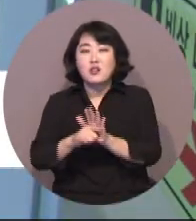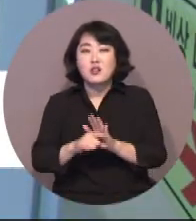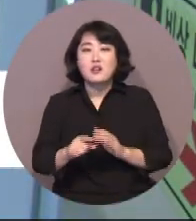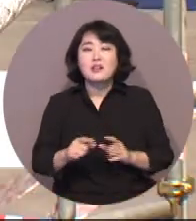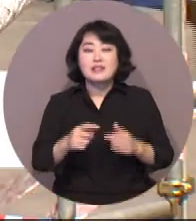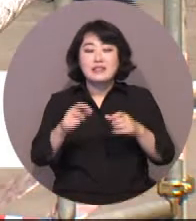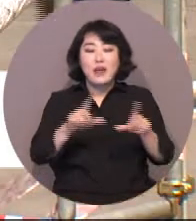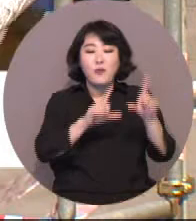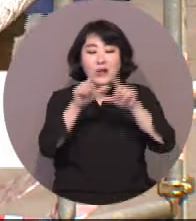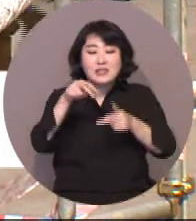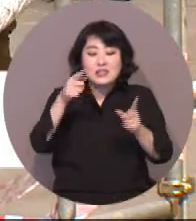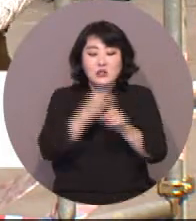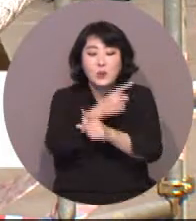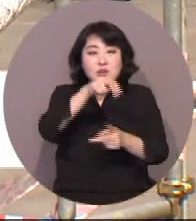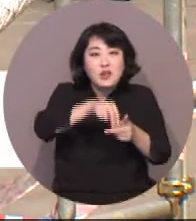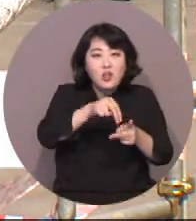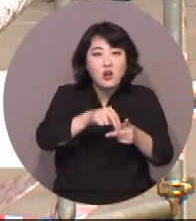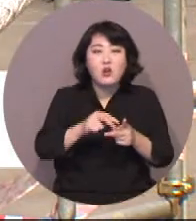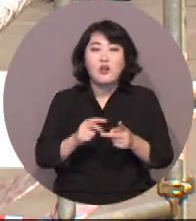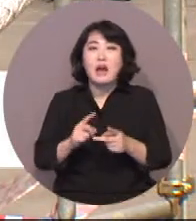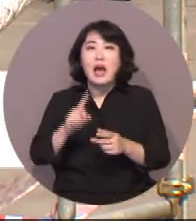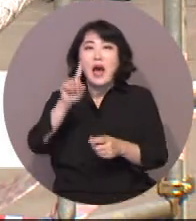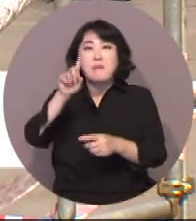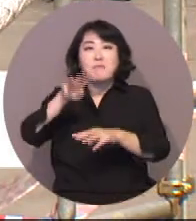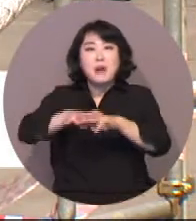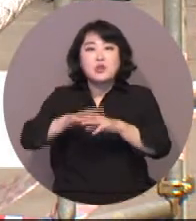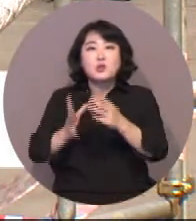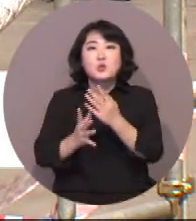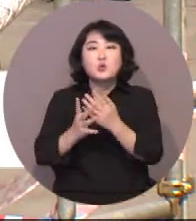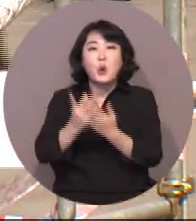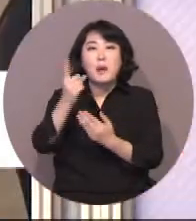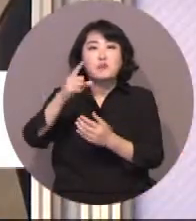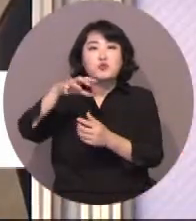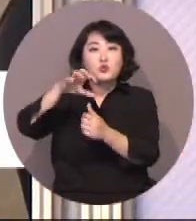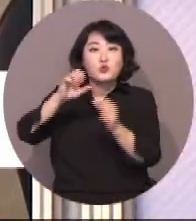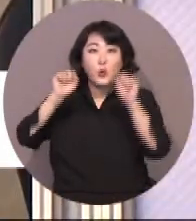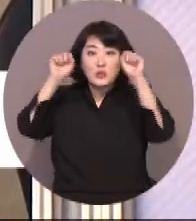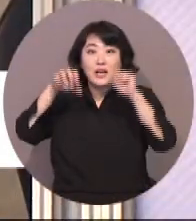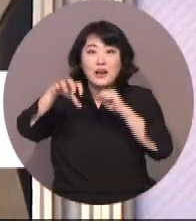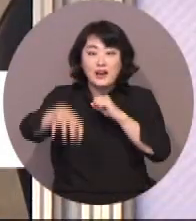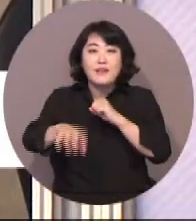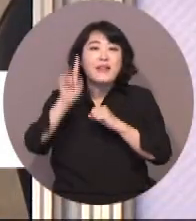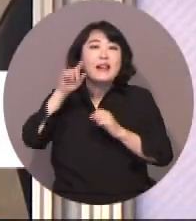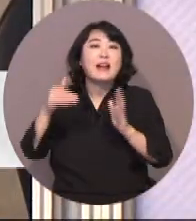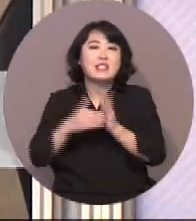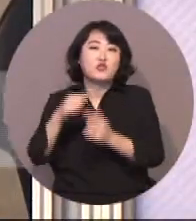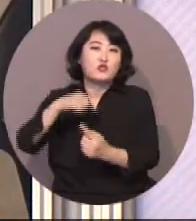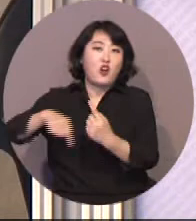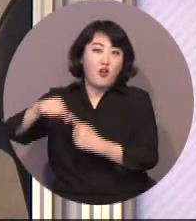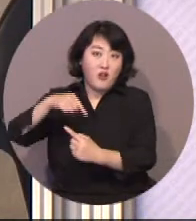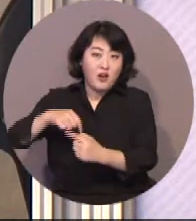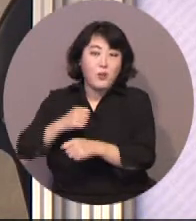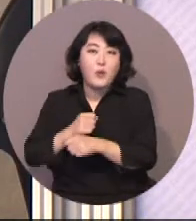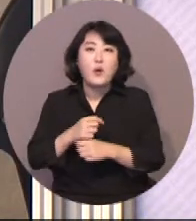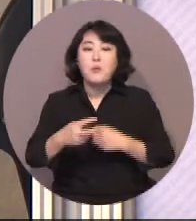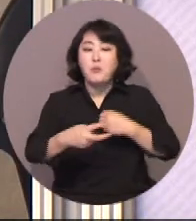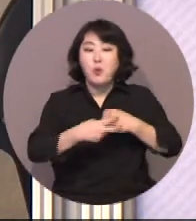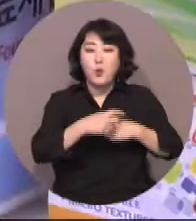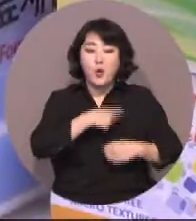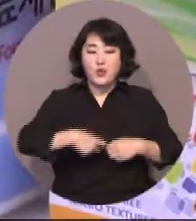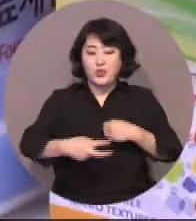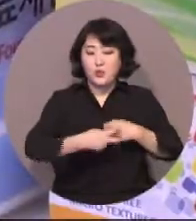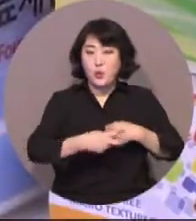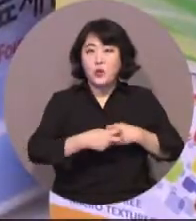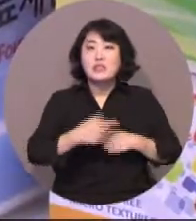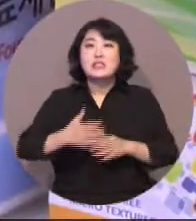생활 치료센터 워 한바 종합운동장 임시 선별검사 손은 내일까지만 운영하고 보건 서화 시 차원 검사소